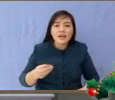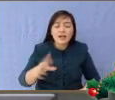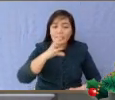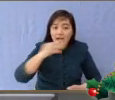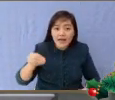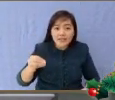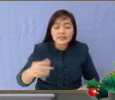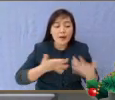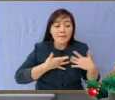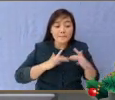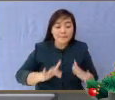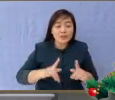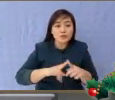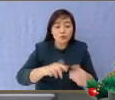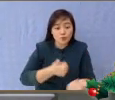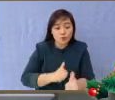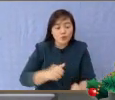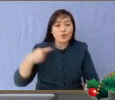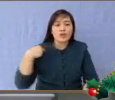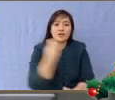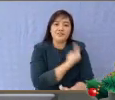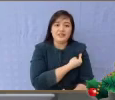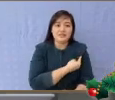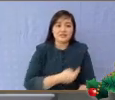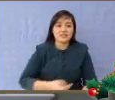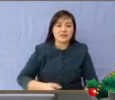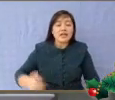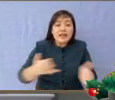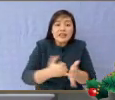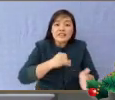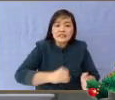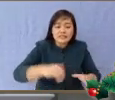Lord? Amen.